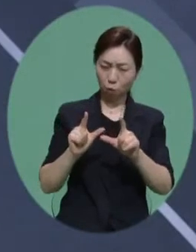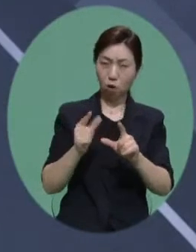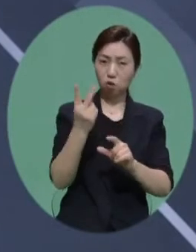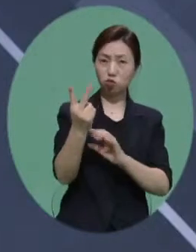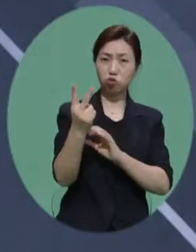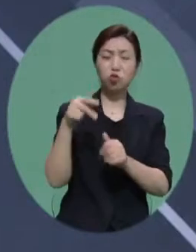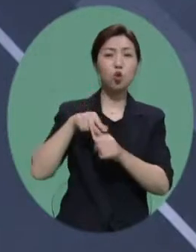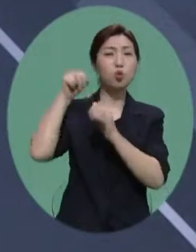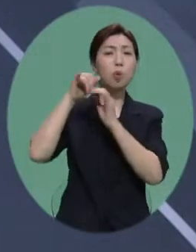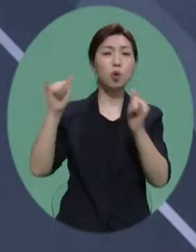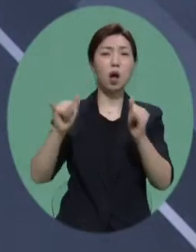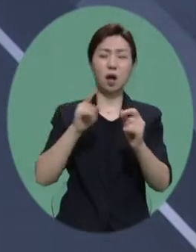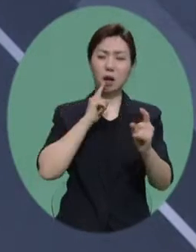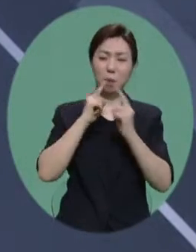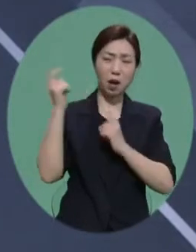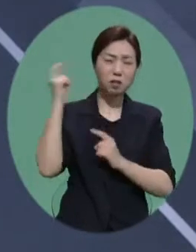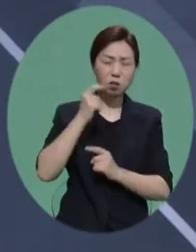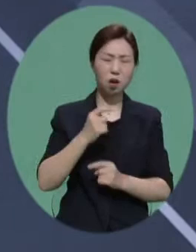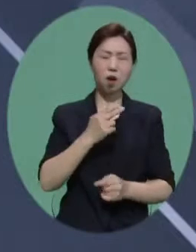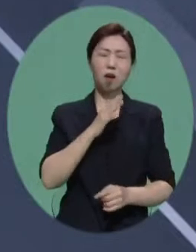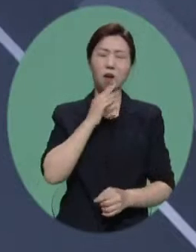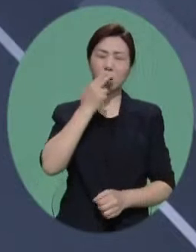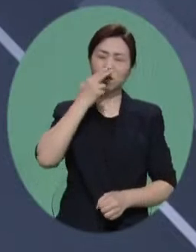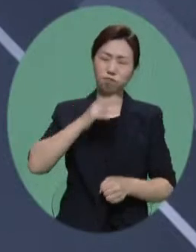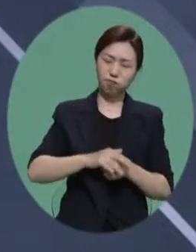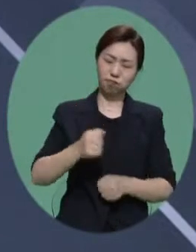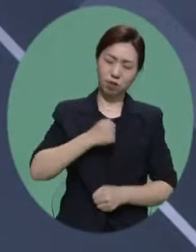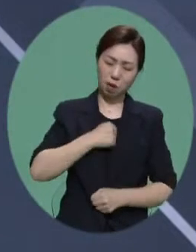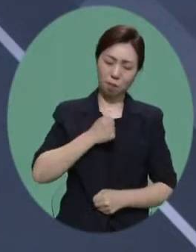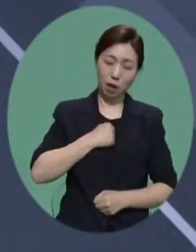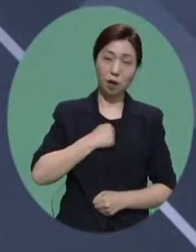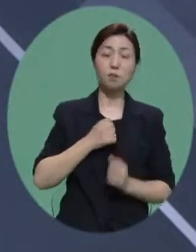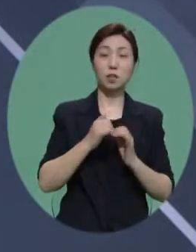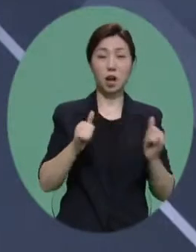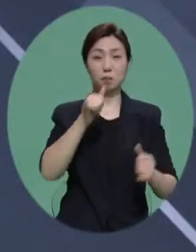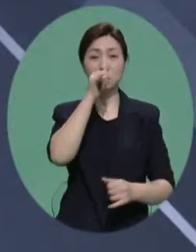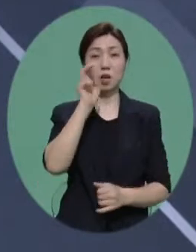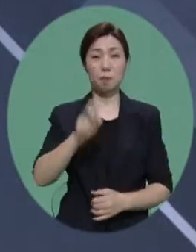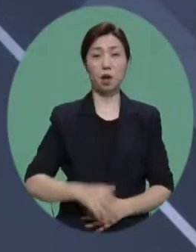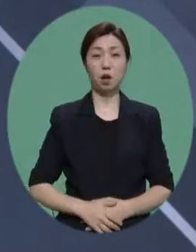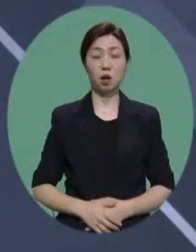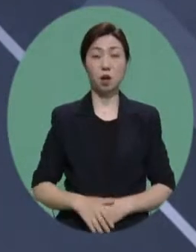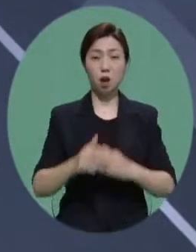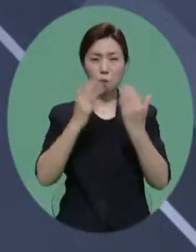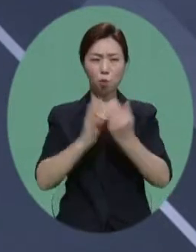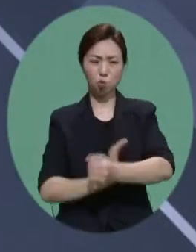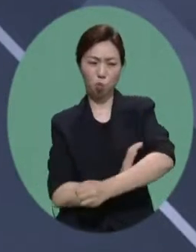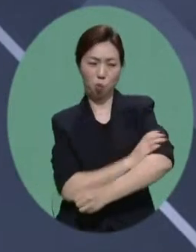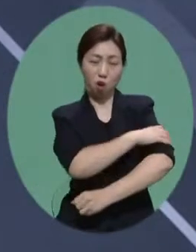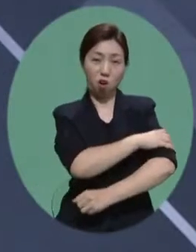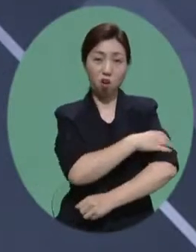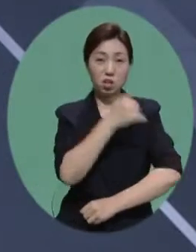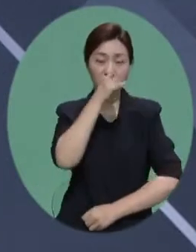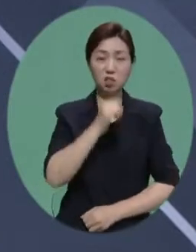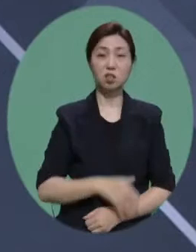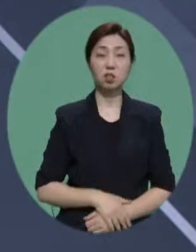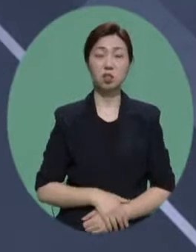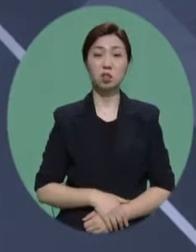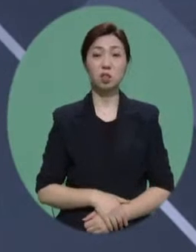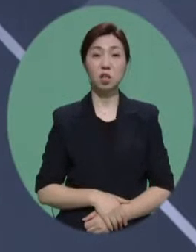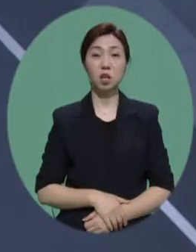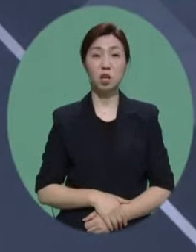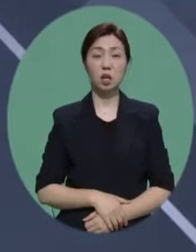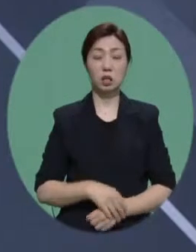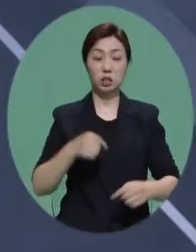계시긴 으 하실 것 같아서 제가 말씀드리겠습니다 모든 권력을 진부 양당이 에 이런